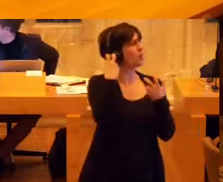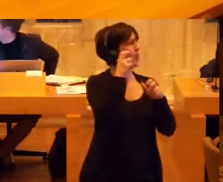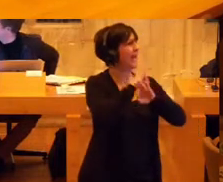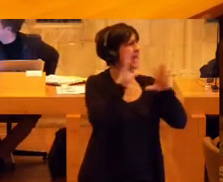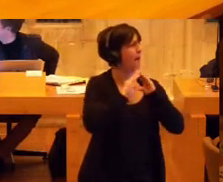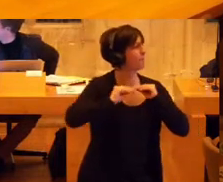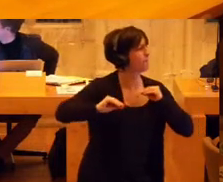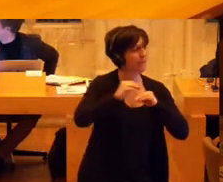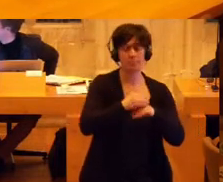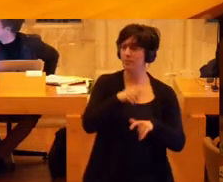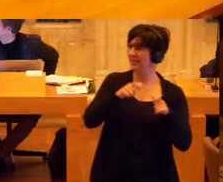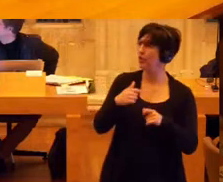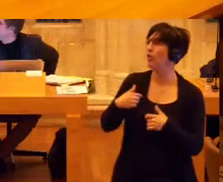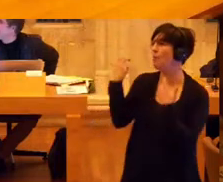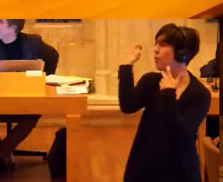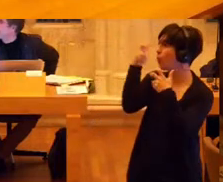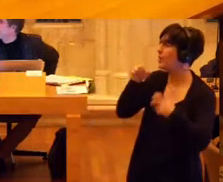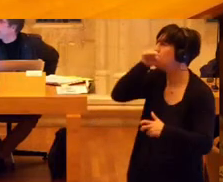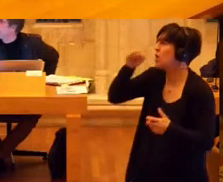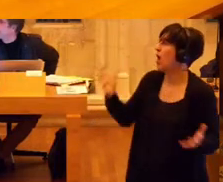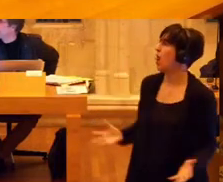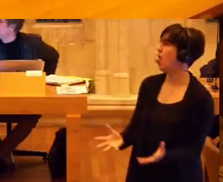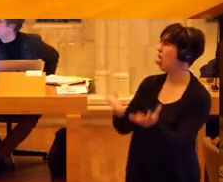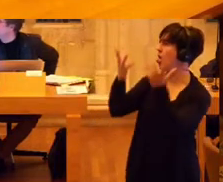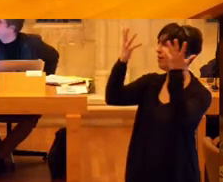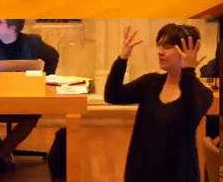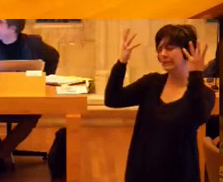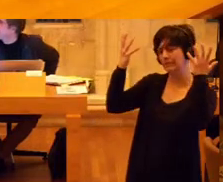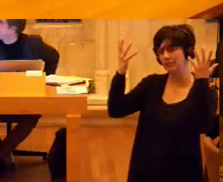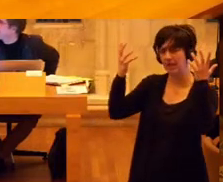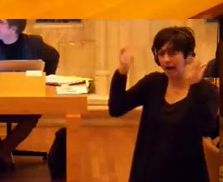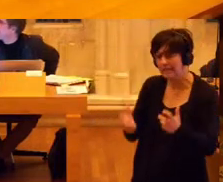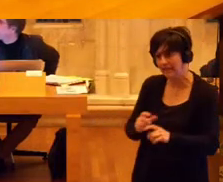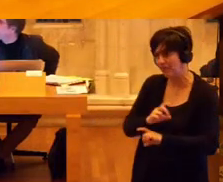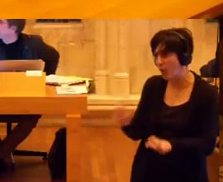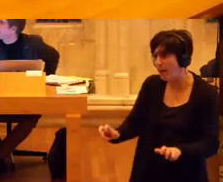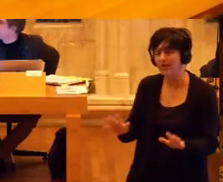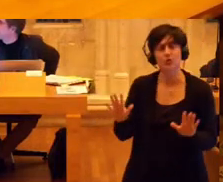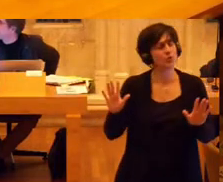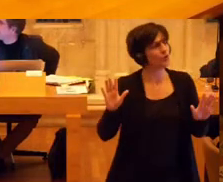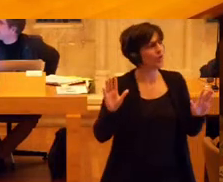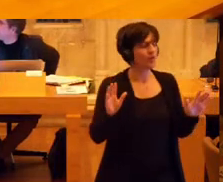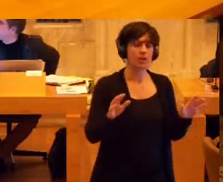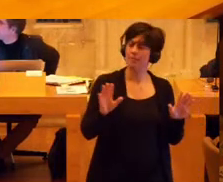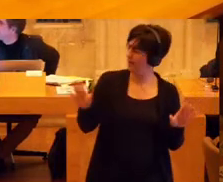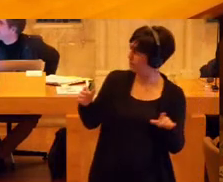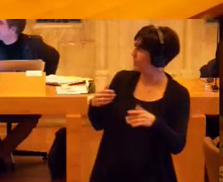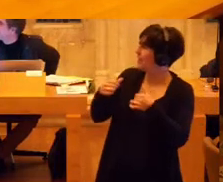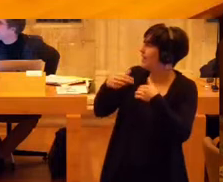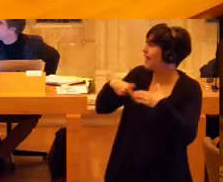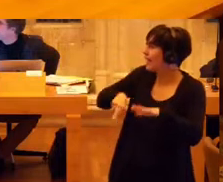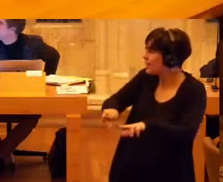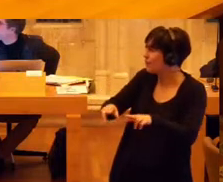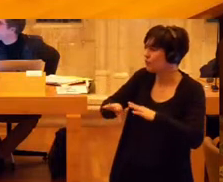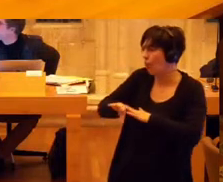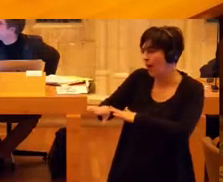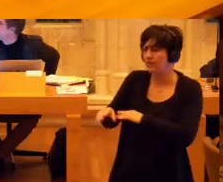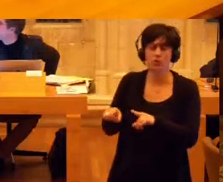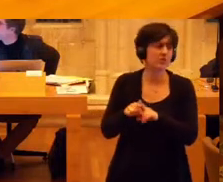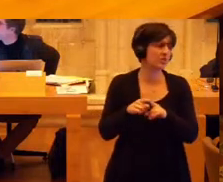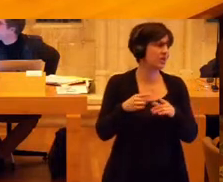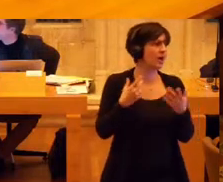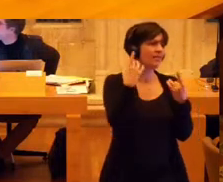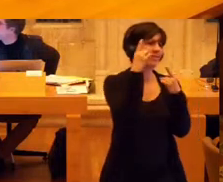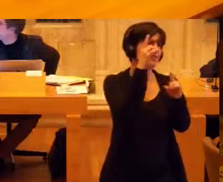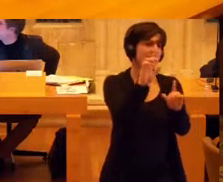en faire, c'est compliqué. Donc voilà, donc merci en plus, si vous avez pris ça et en plus, compte, et que ça puisse rester à rive droite. Et en plus, avec le défenseur des droits qui se mêle